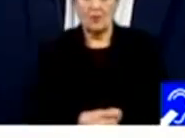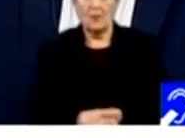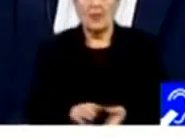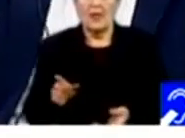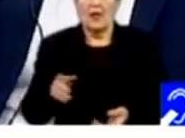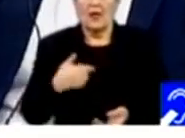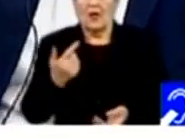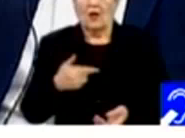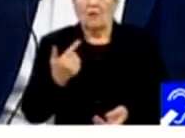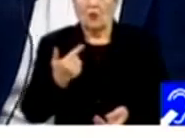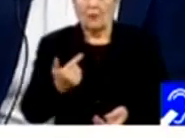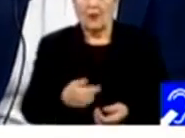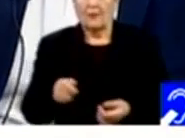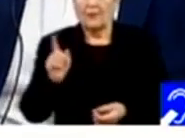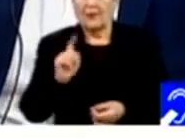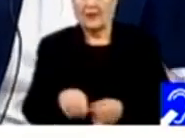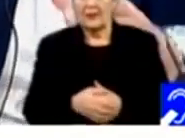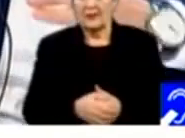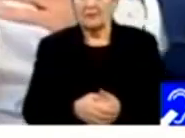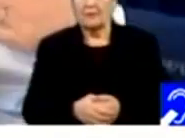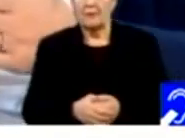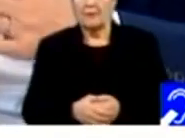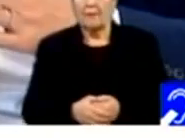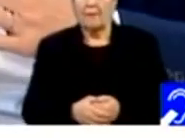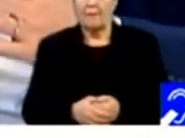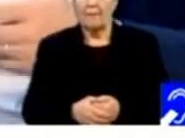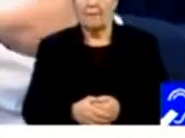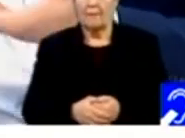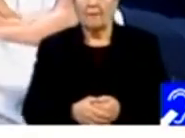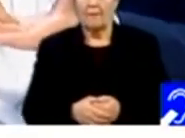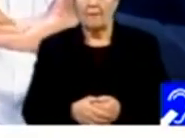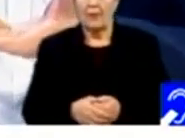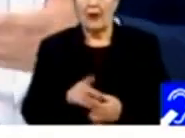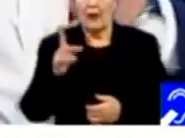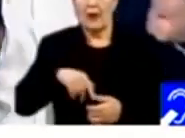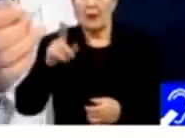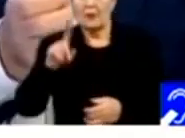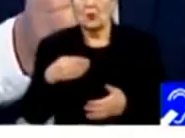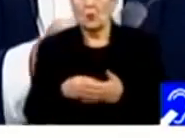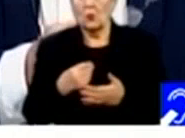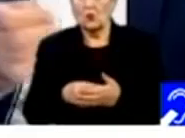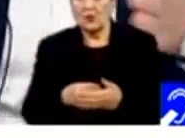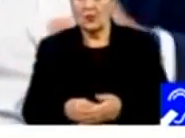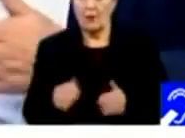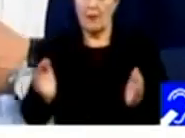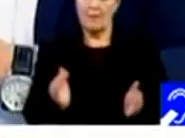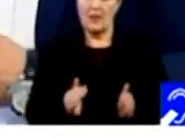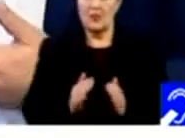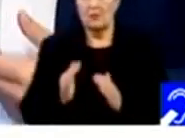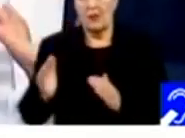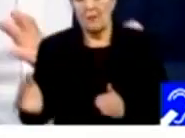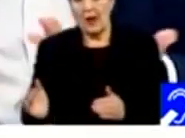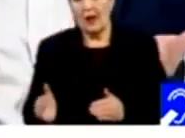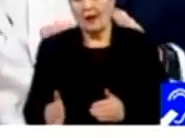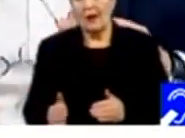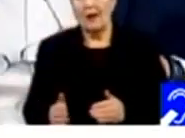despre... Uitați-vă cât în esențire să compari Chișinău cu Iașu la capitolul bugete. Iașu fiind mai mic, Chișinău fiind mai mare,